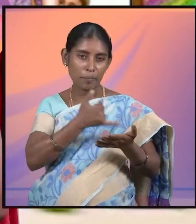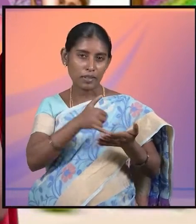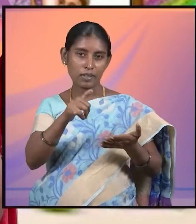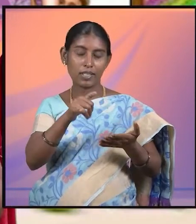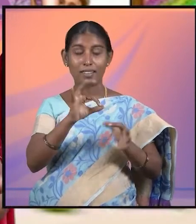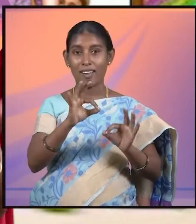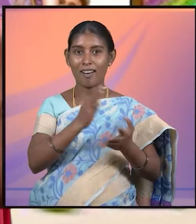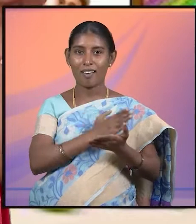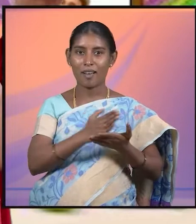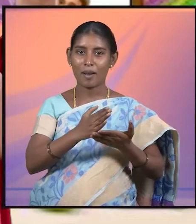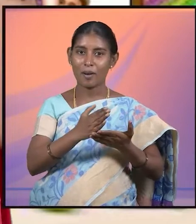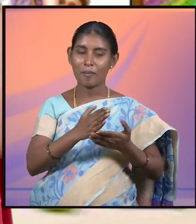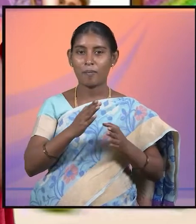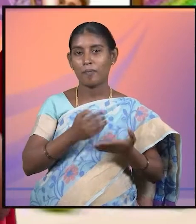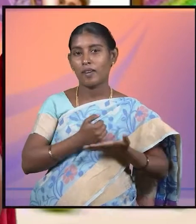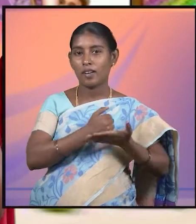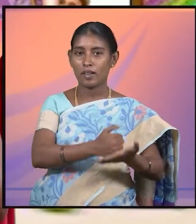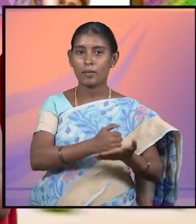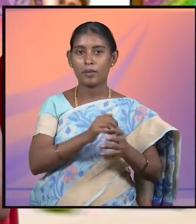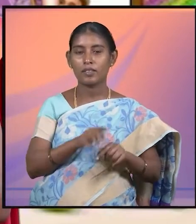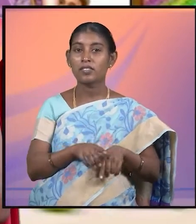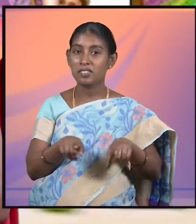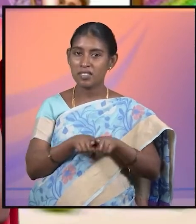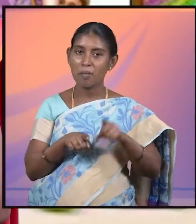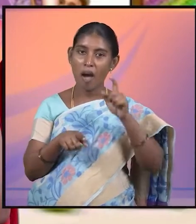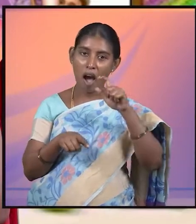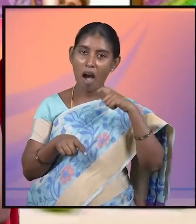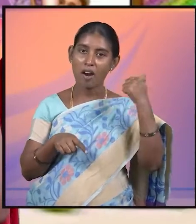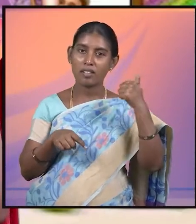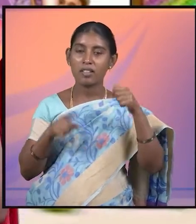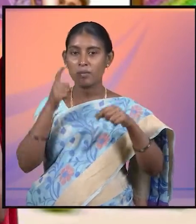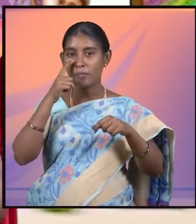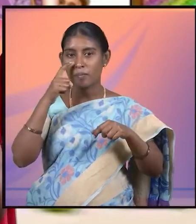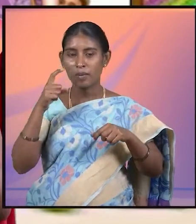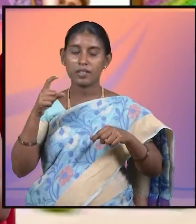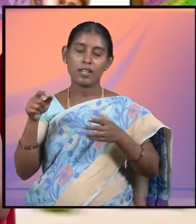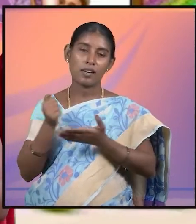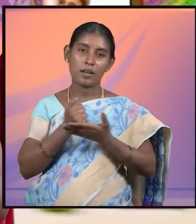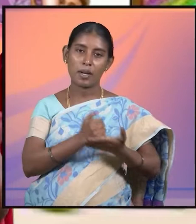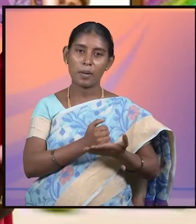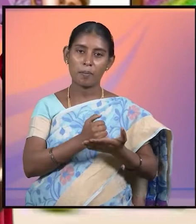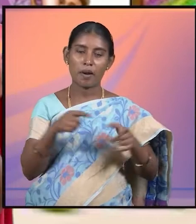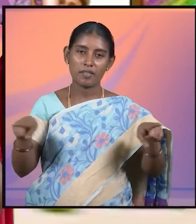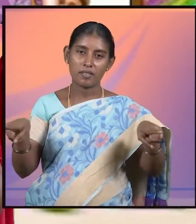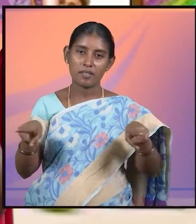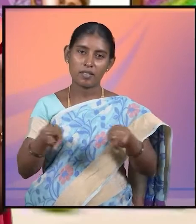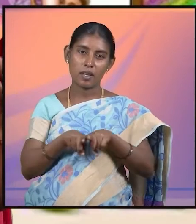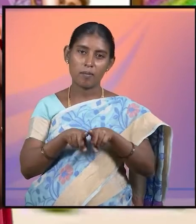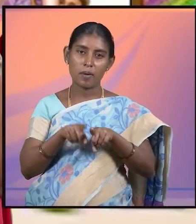வழக்கம். இதனால் ஆண் மக்களைப் போலவே பெண் மக்களும் கல்வியிலும் வேத பயிற்சியிலும்